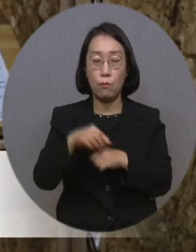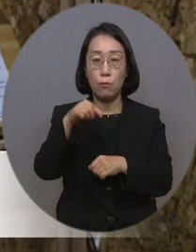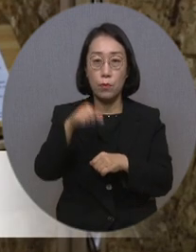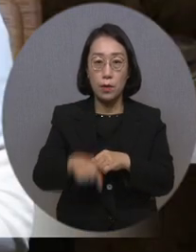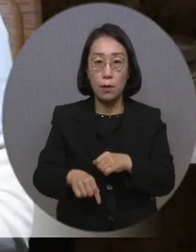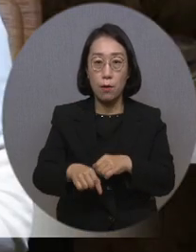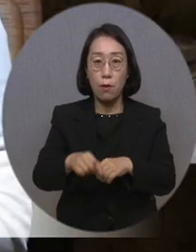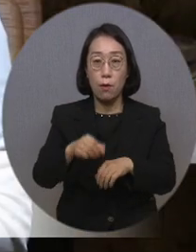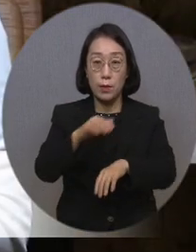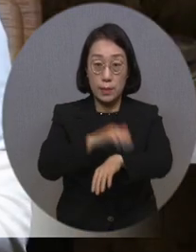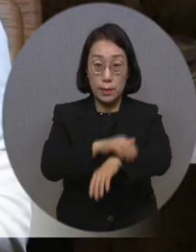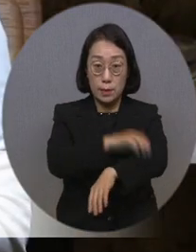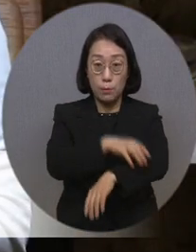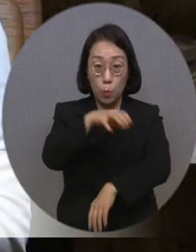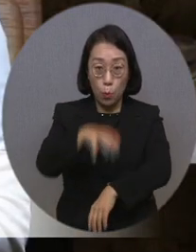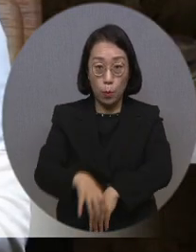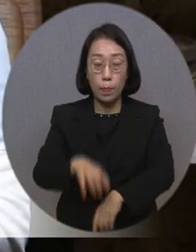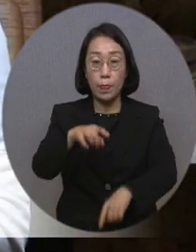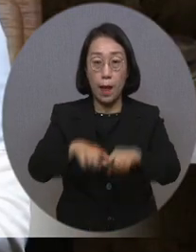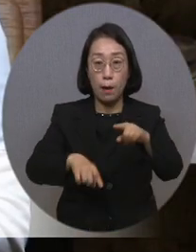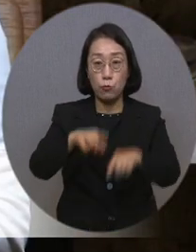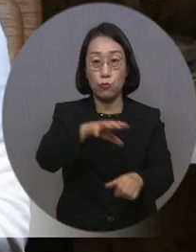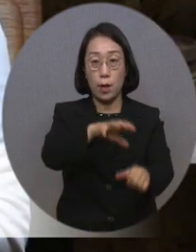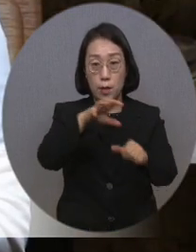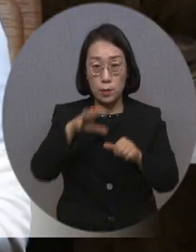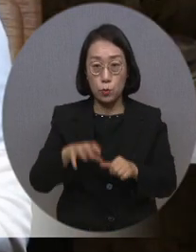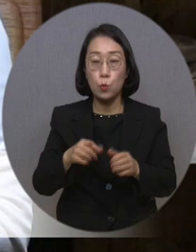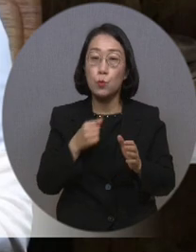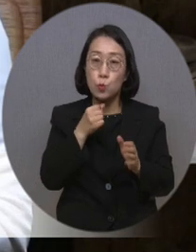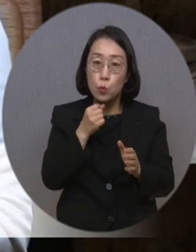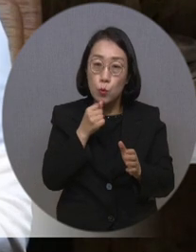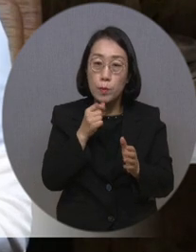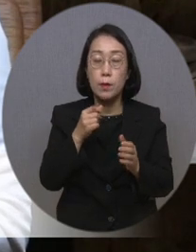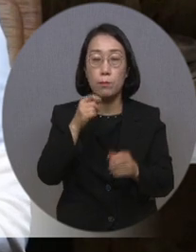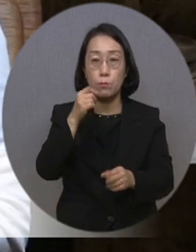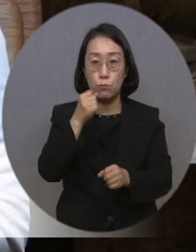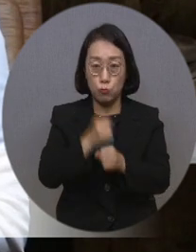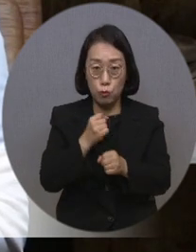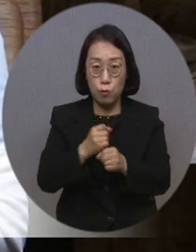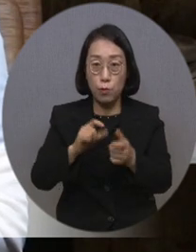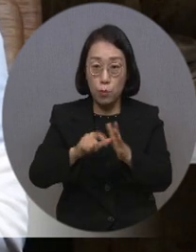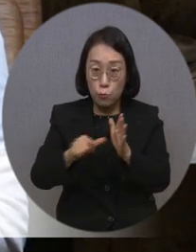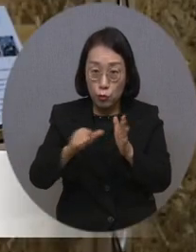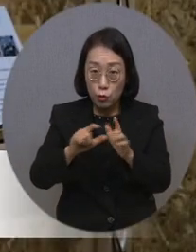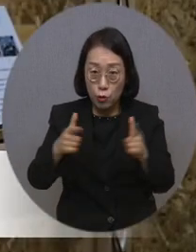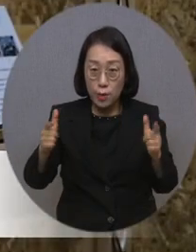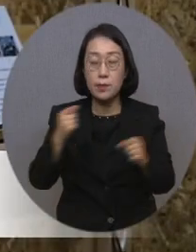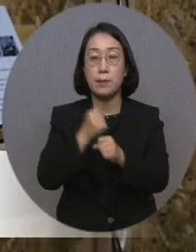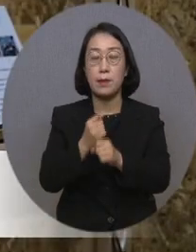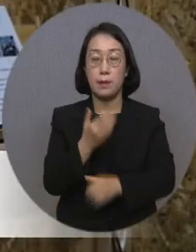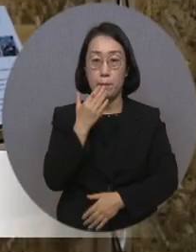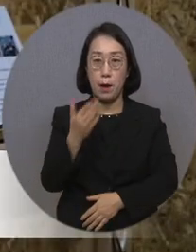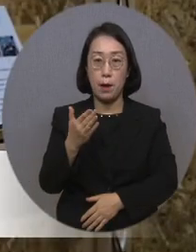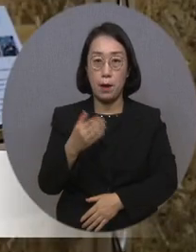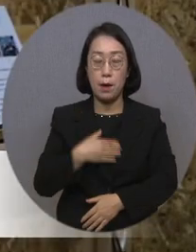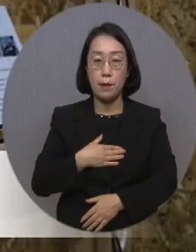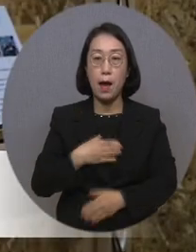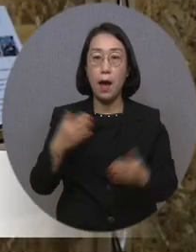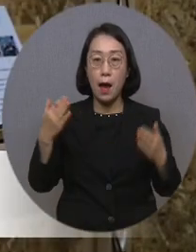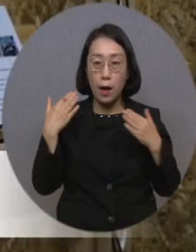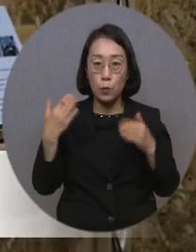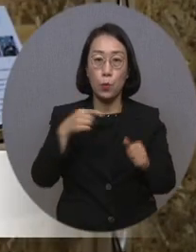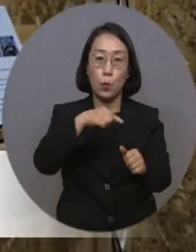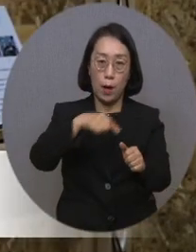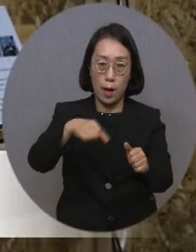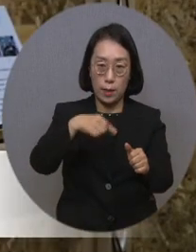목공방은 원목을 이용하여 가정에 필요한 소품이나 가구를 제작하는 곳입니다 제가 학교 강의도